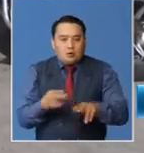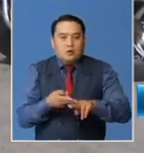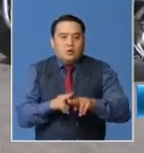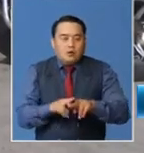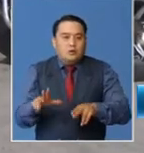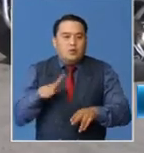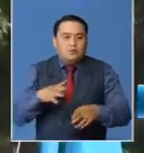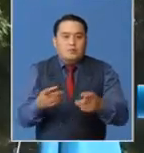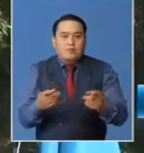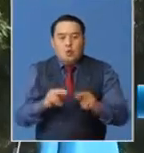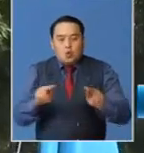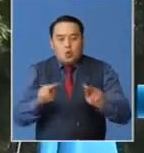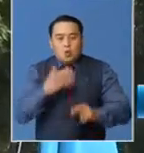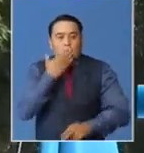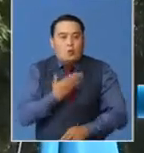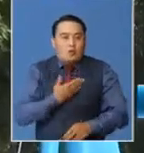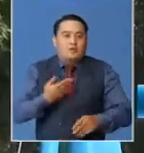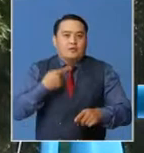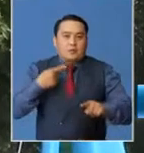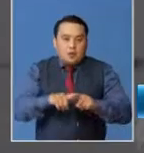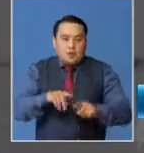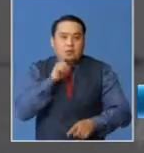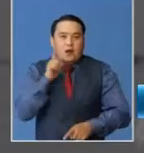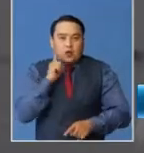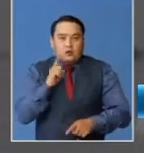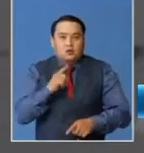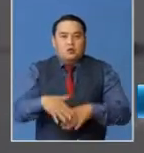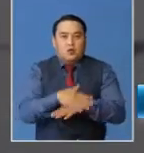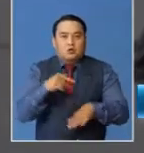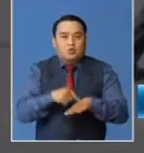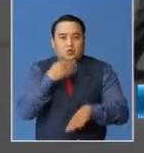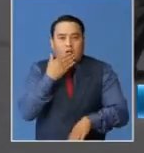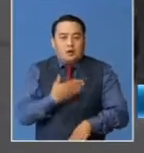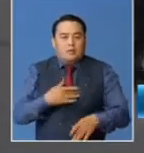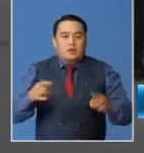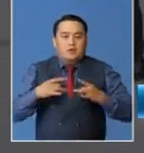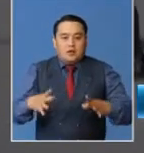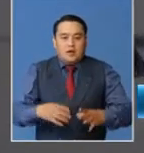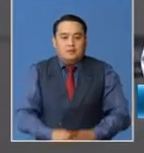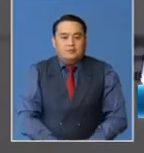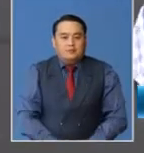такие акции прививают любовь к технике у молодежи и придают населению чувство праздника.